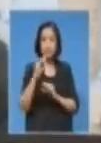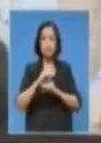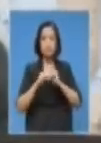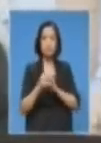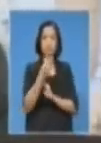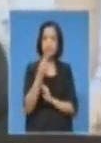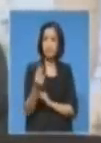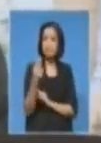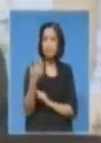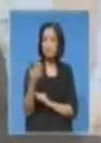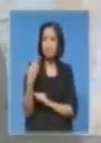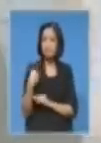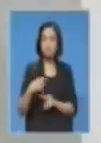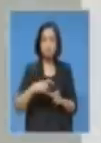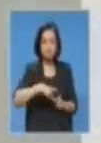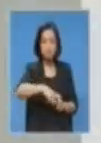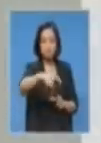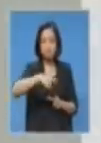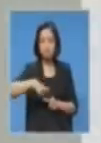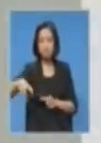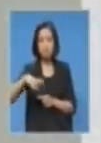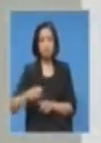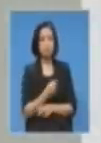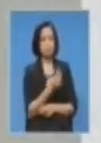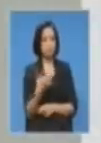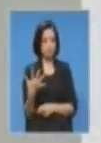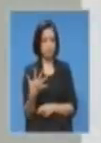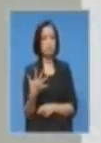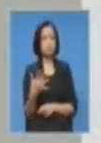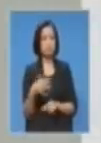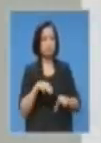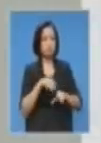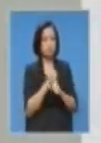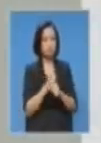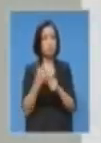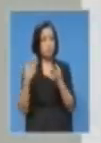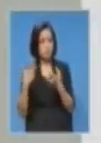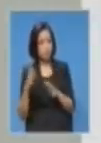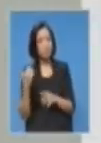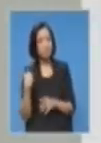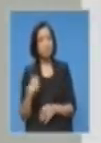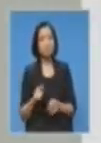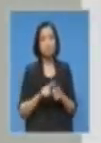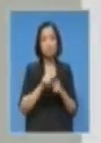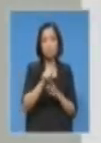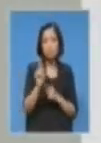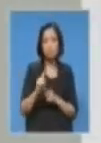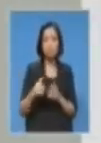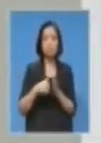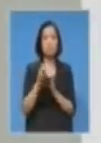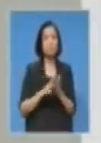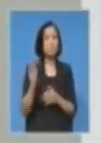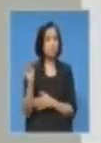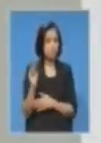นั้นเนี่ยก็คงจะมีอยู่5เส้นที่อยู่ในระหว่างดำเนินการแล้วก็แล้วเสร็จด้วยนะครับอย่างเช่นเส้นที่1ก็เป็นในเรื่องเส้นส